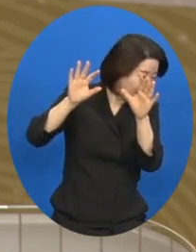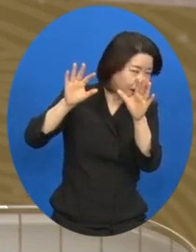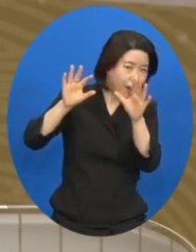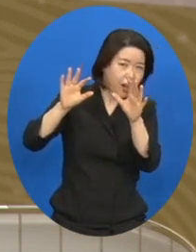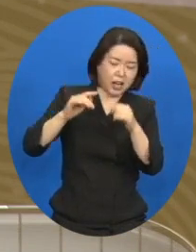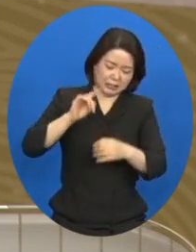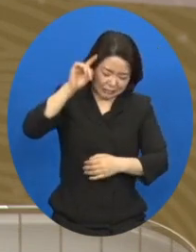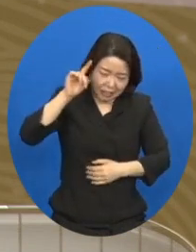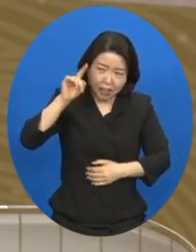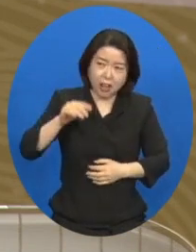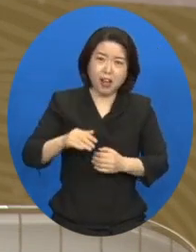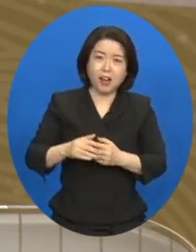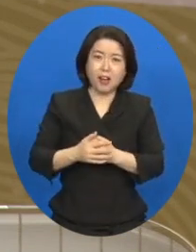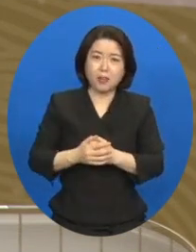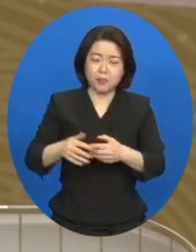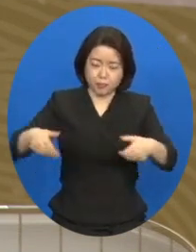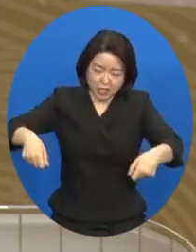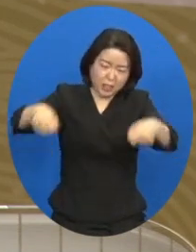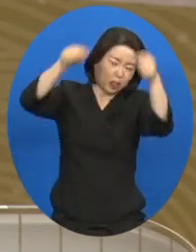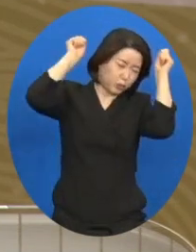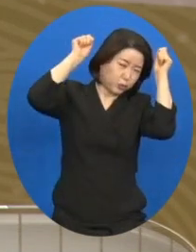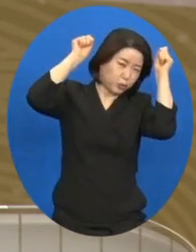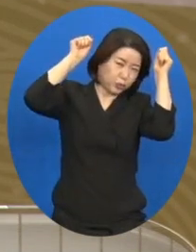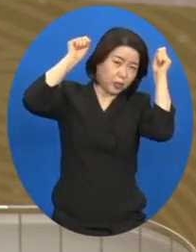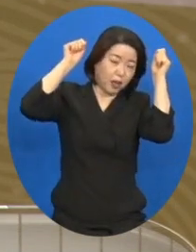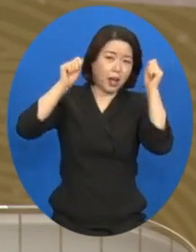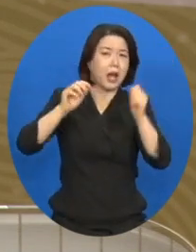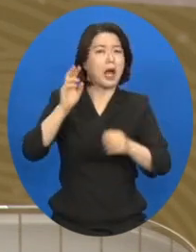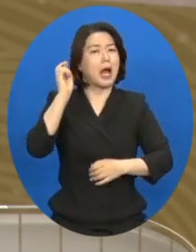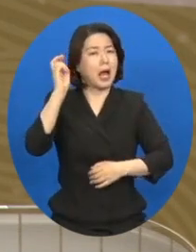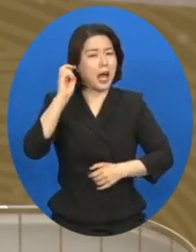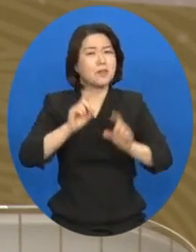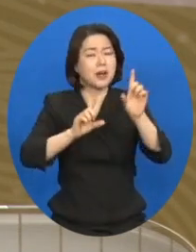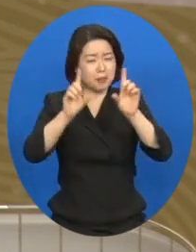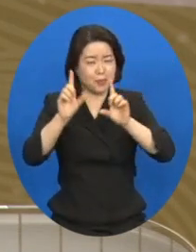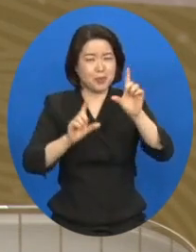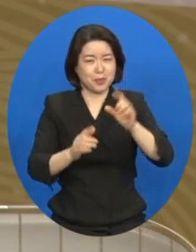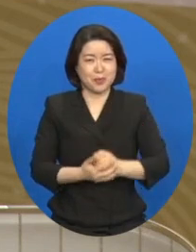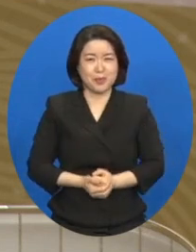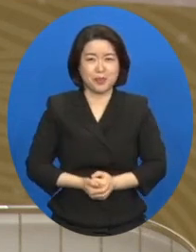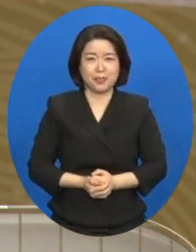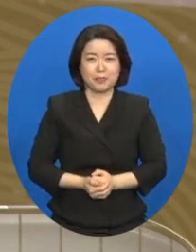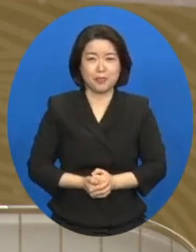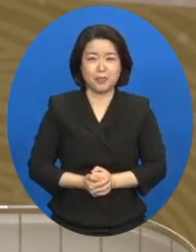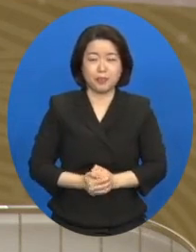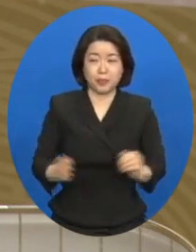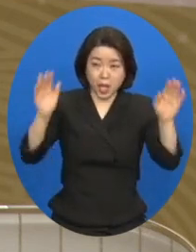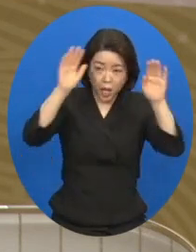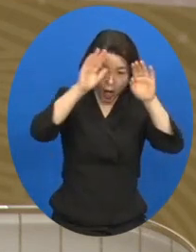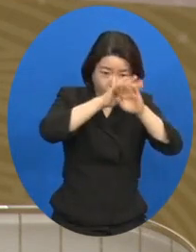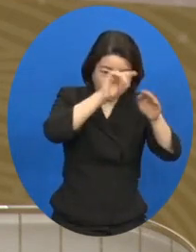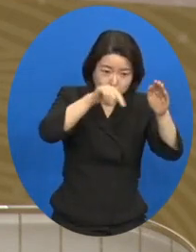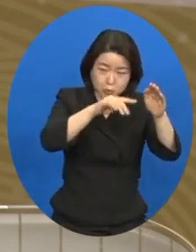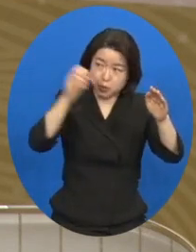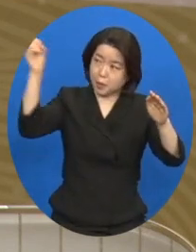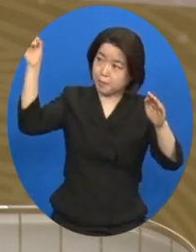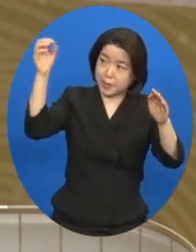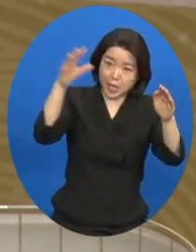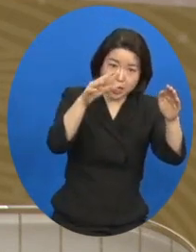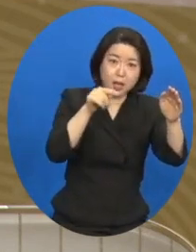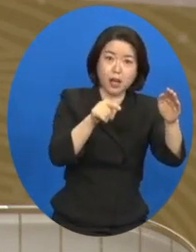너무 짜증스럽고 이불을 뒤집어 쓰고 아마 그렇게 반응하실 거예요. 어둠 속에 빛이 비추는